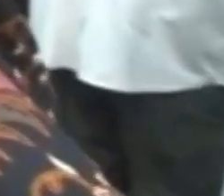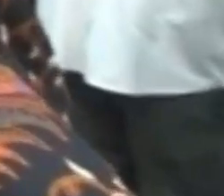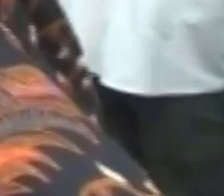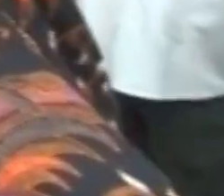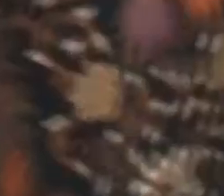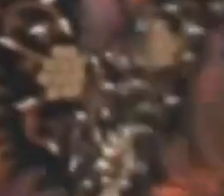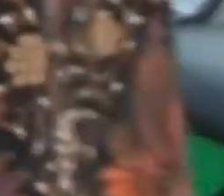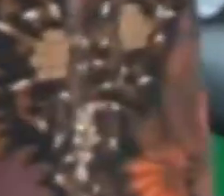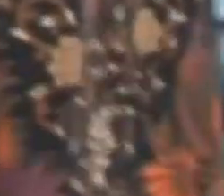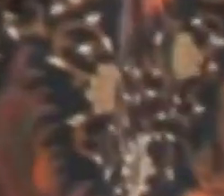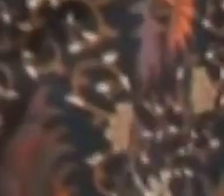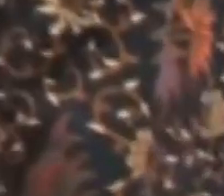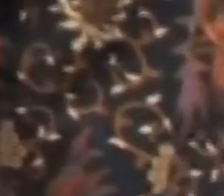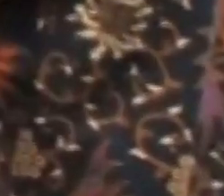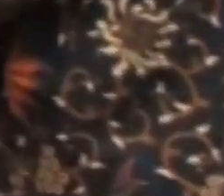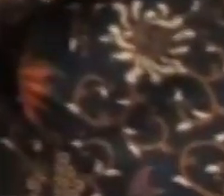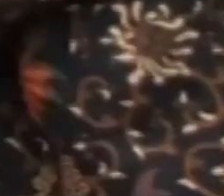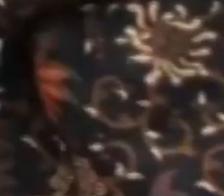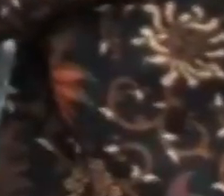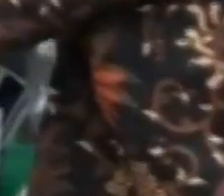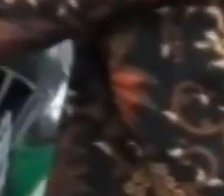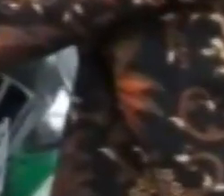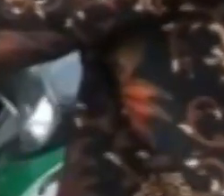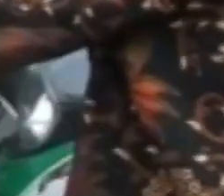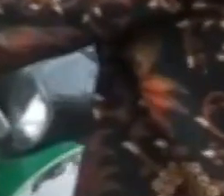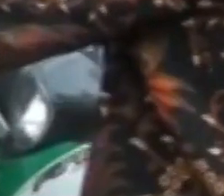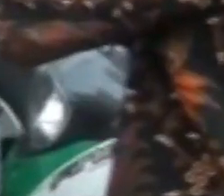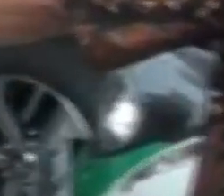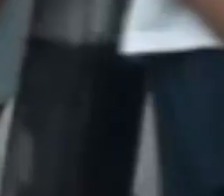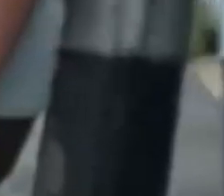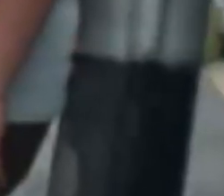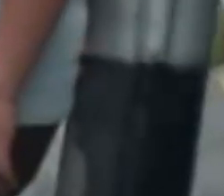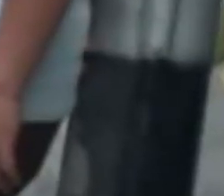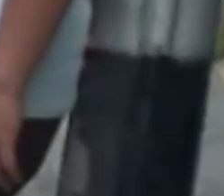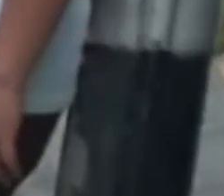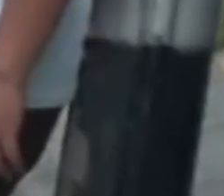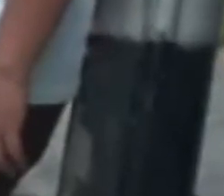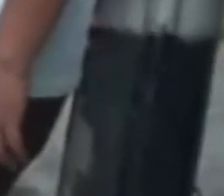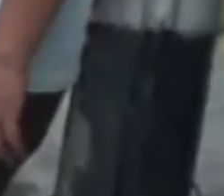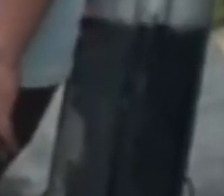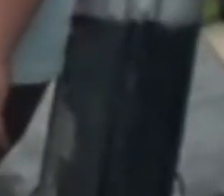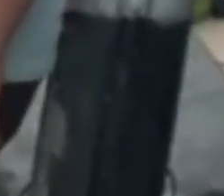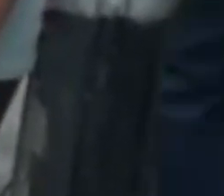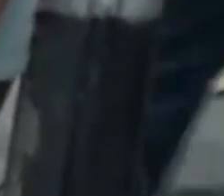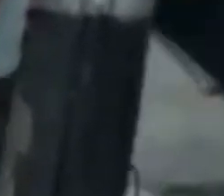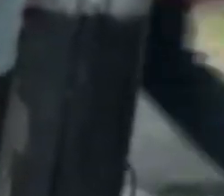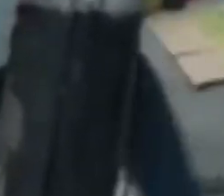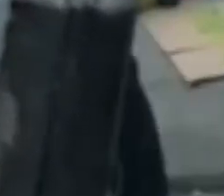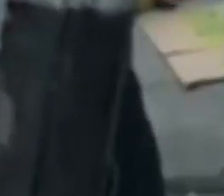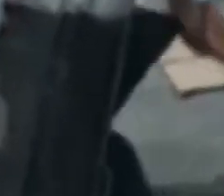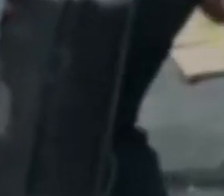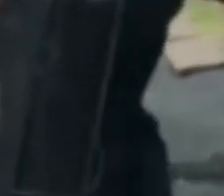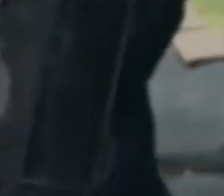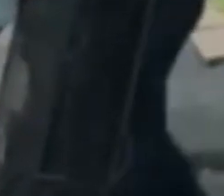menggunakan masker didata dan diberi sanksi berupa denda sebesar Rp100.000. Di rumah mau beli makan. Beli makan.